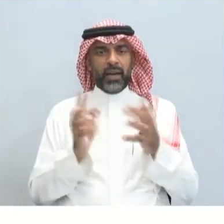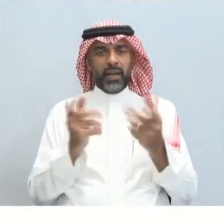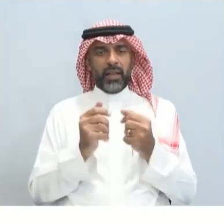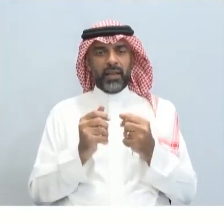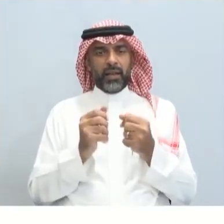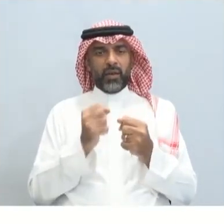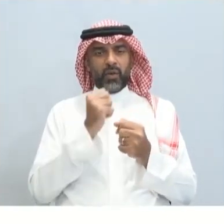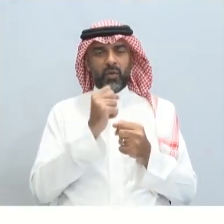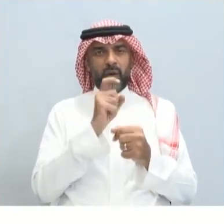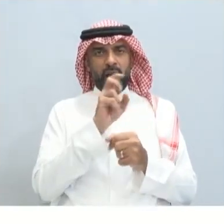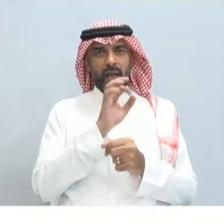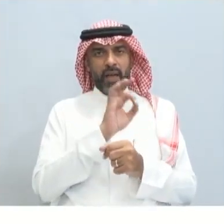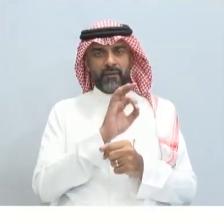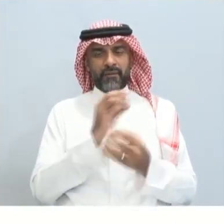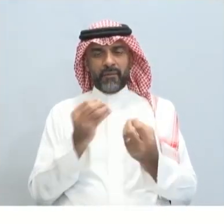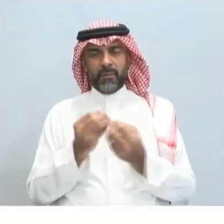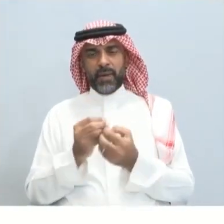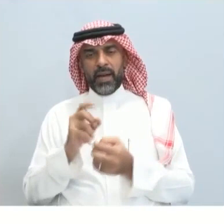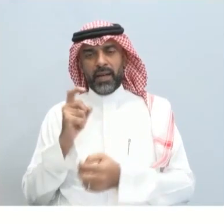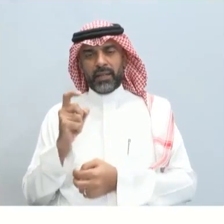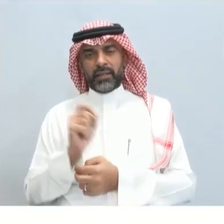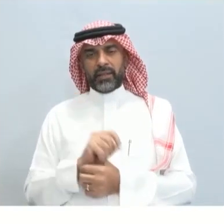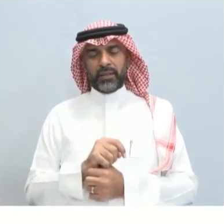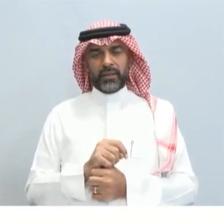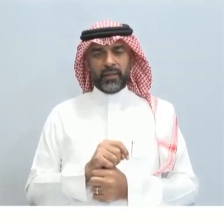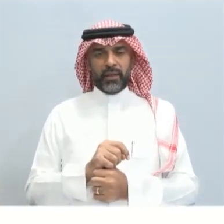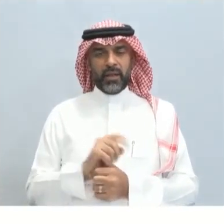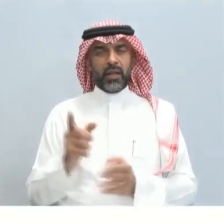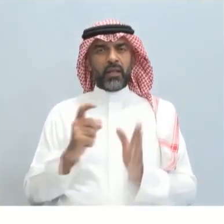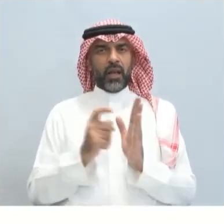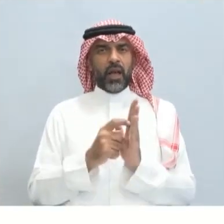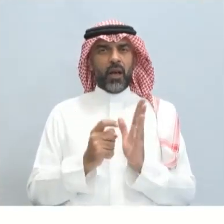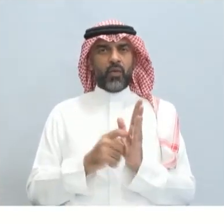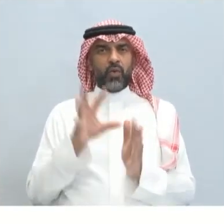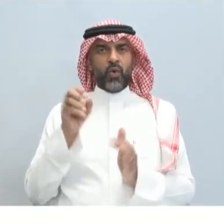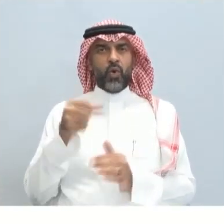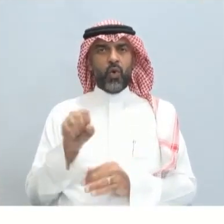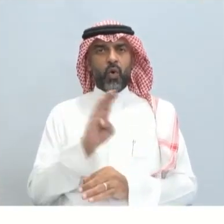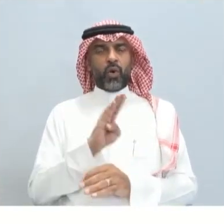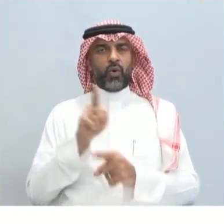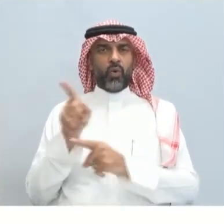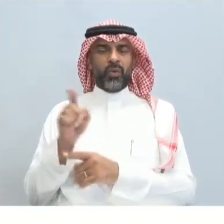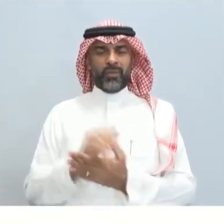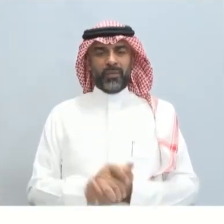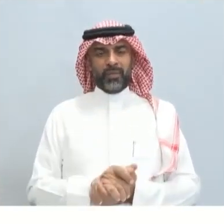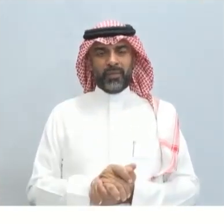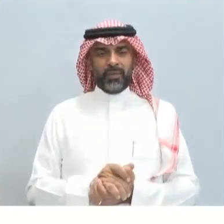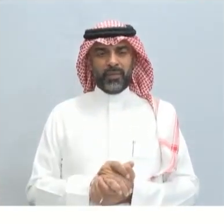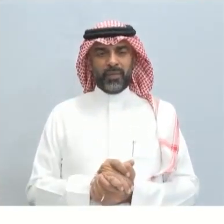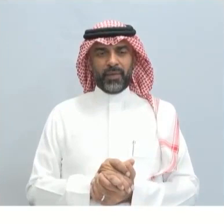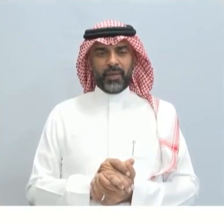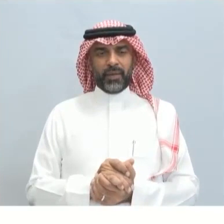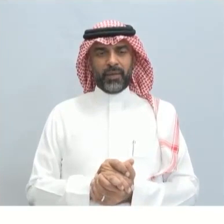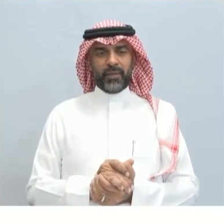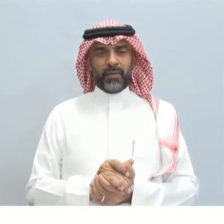والاستطاله الحاصله اذا يمثل لي قانون هوك ماذا يمثل الميل